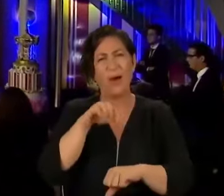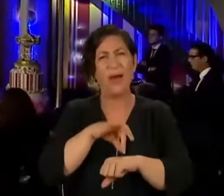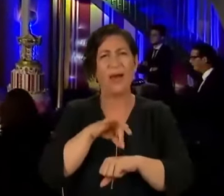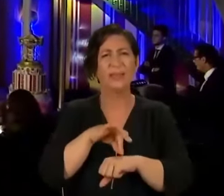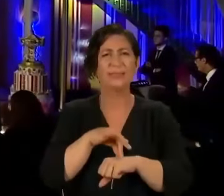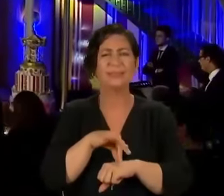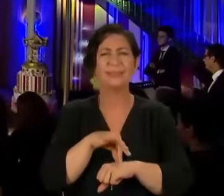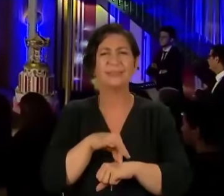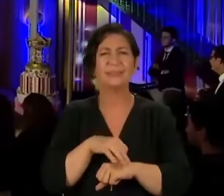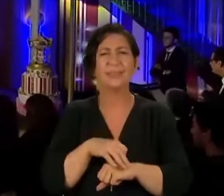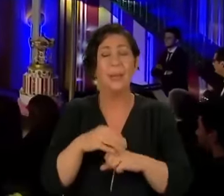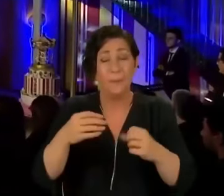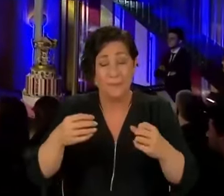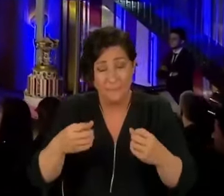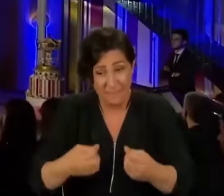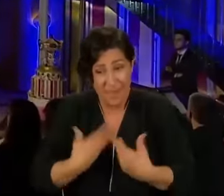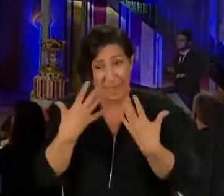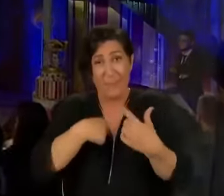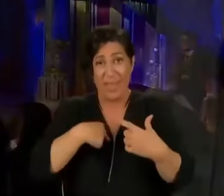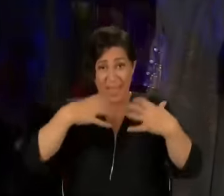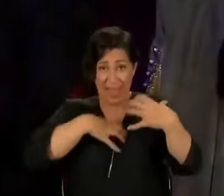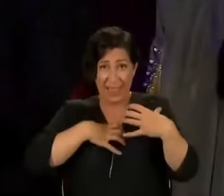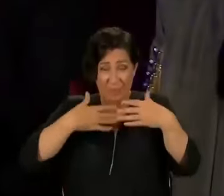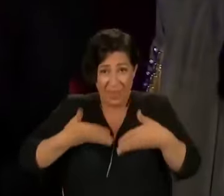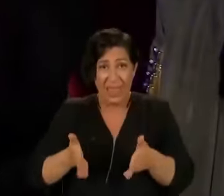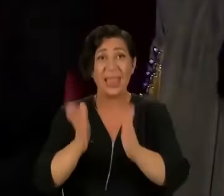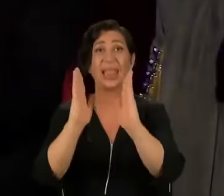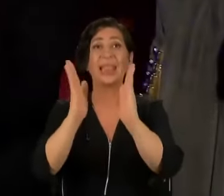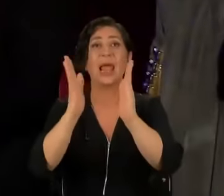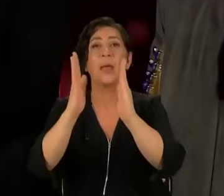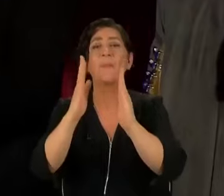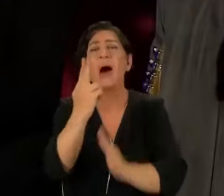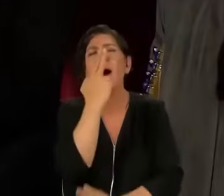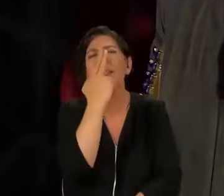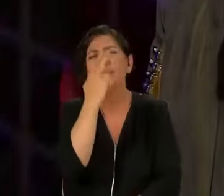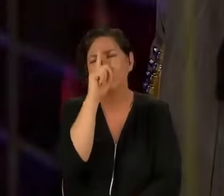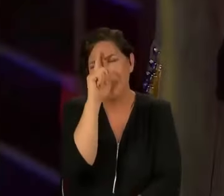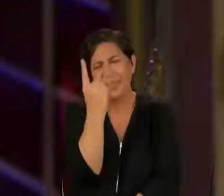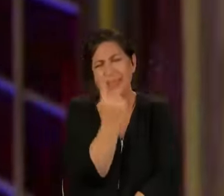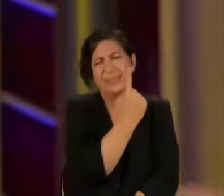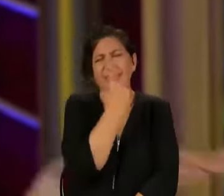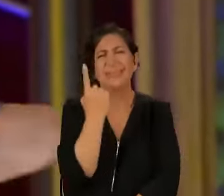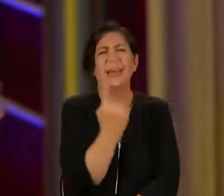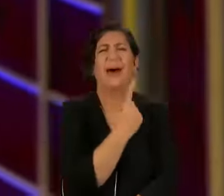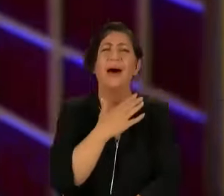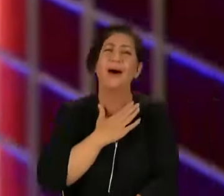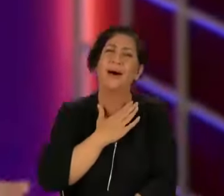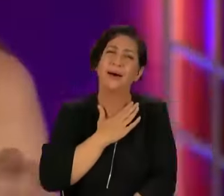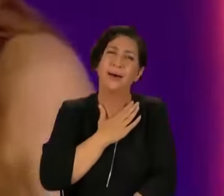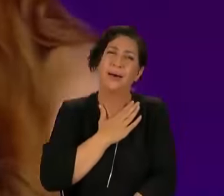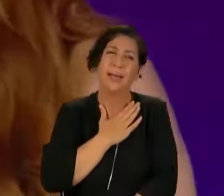ay bırakın beni kendim giderim. Alıştım artık